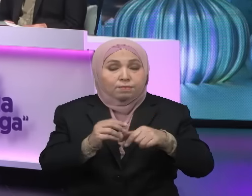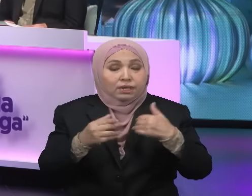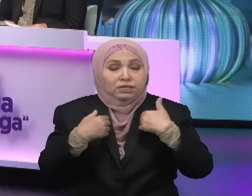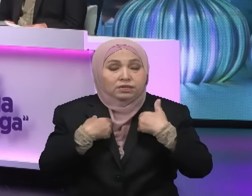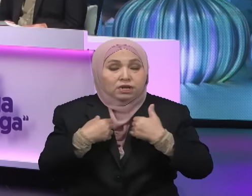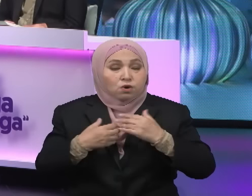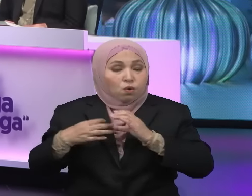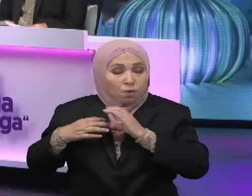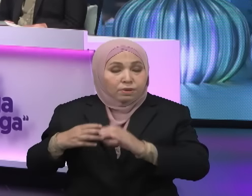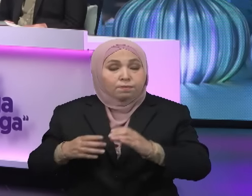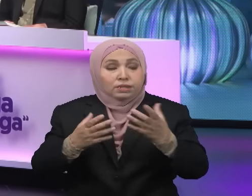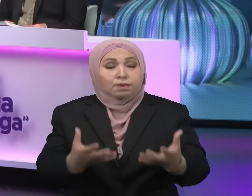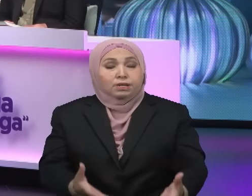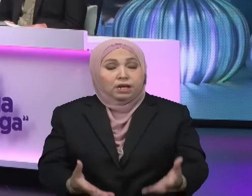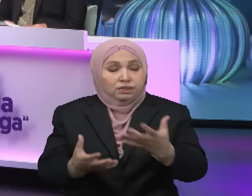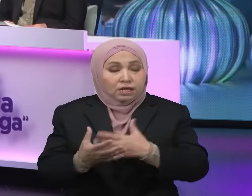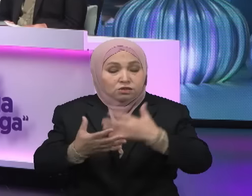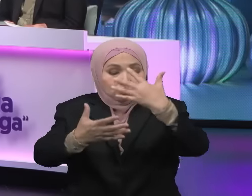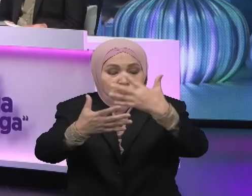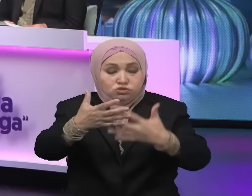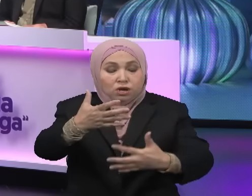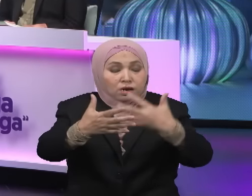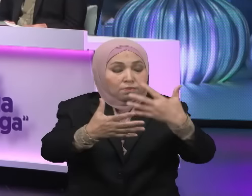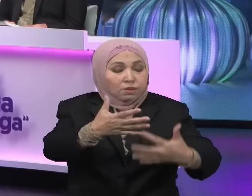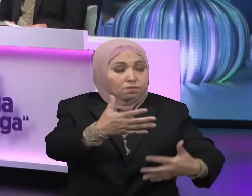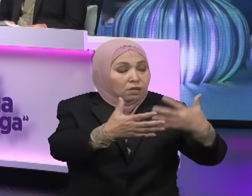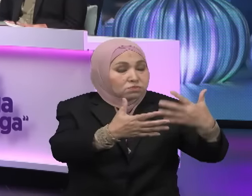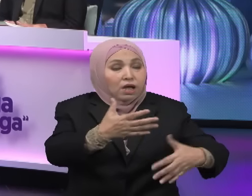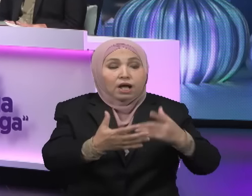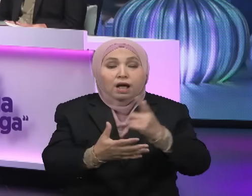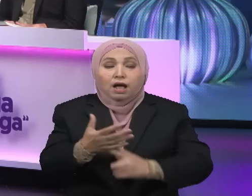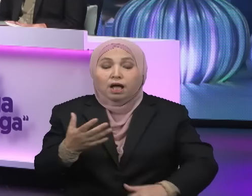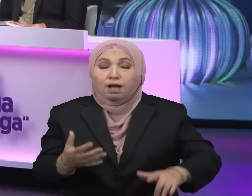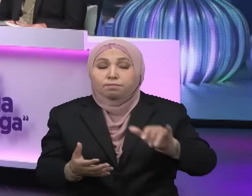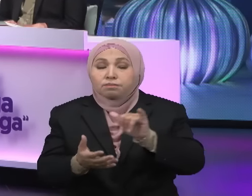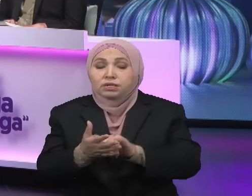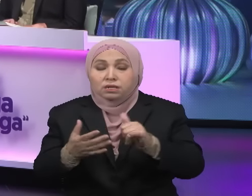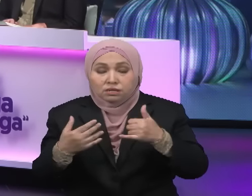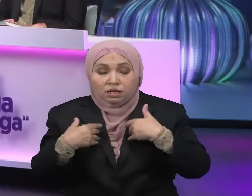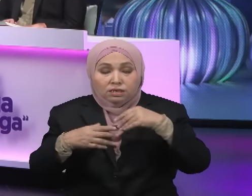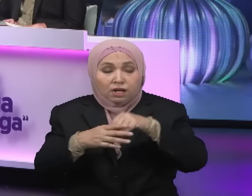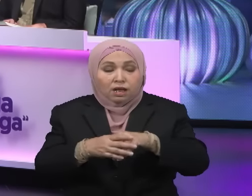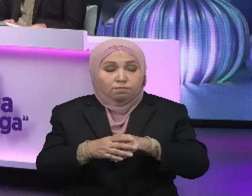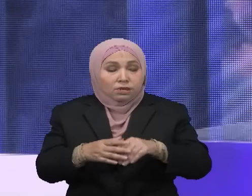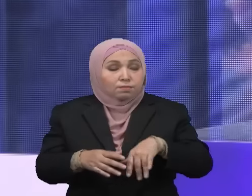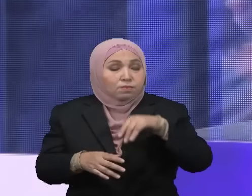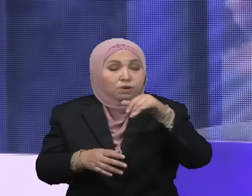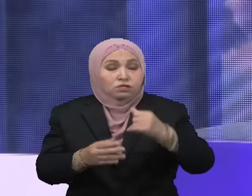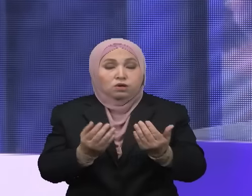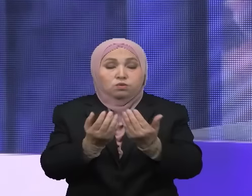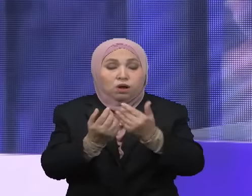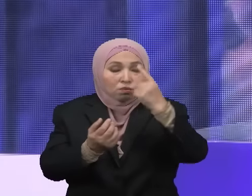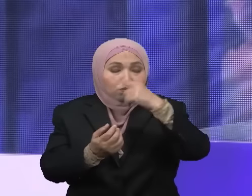mempunyai komitmen yang berat, dan ianya disenaraikan apakah perincian La ilaha illallah Muhammadar Rasulullah. Bagi